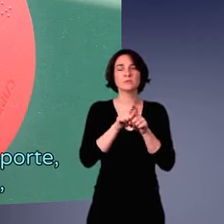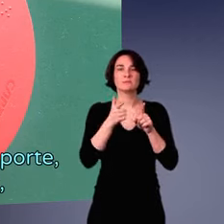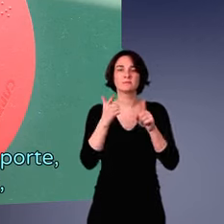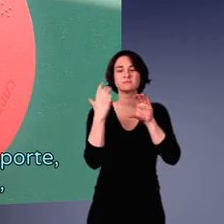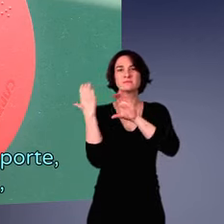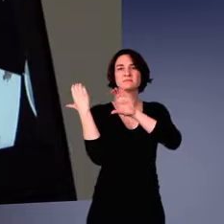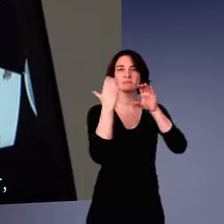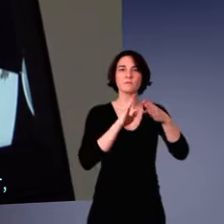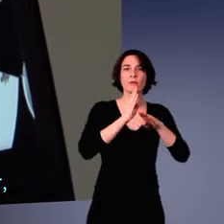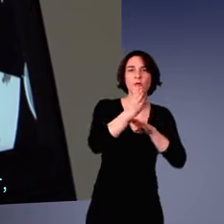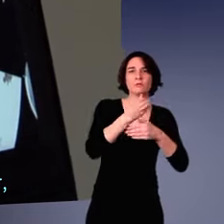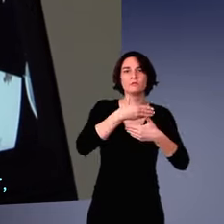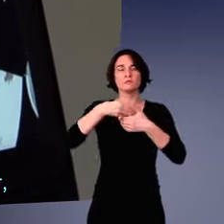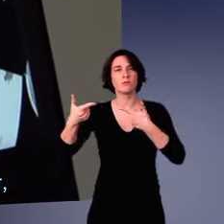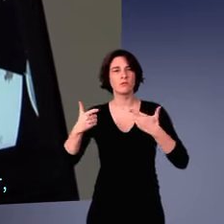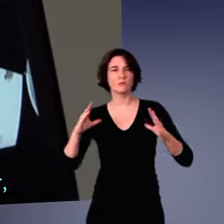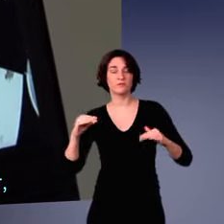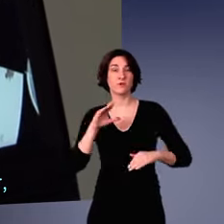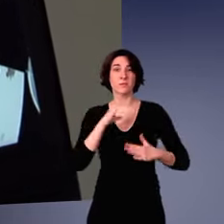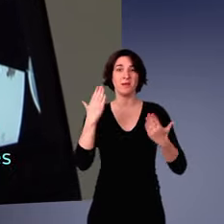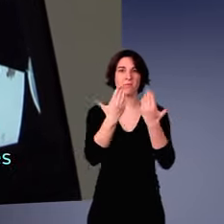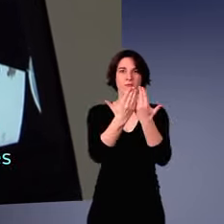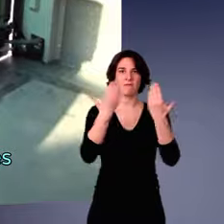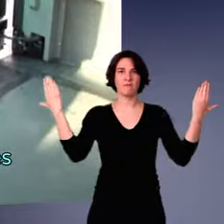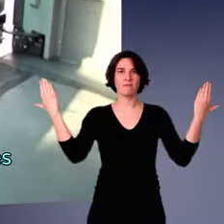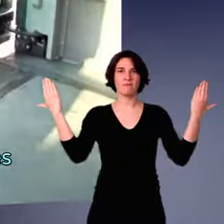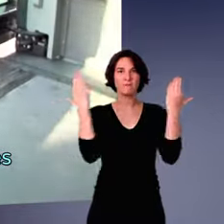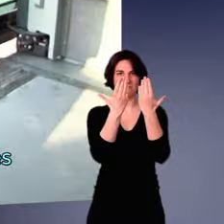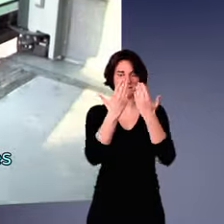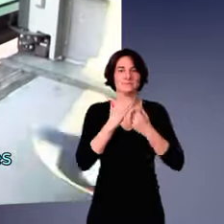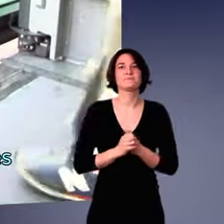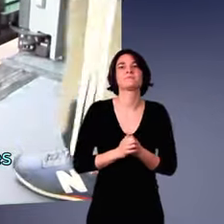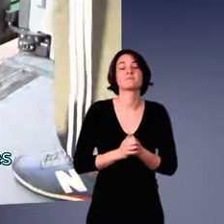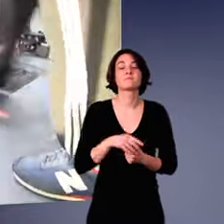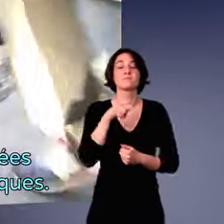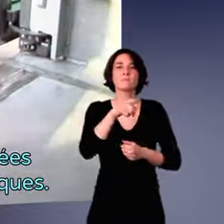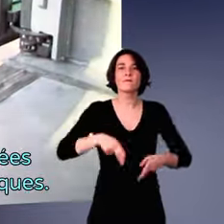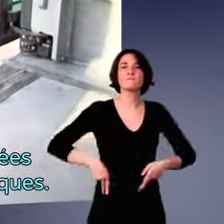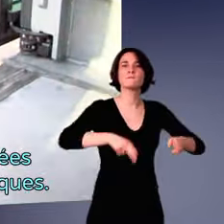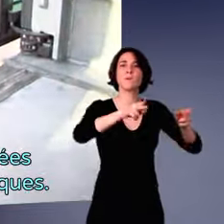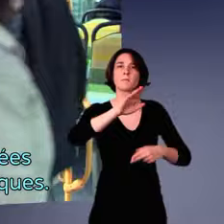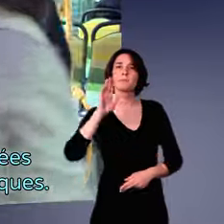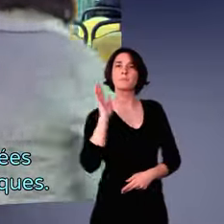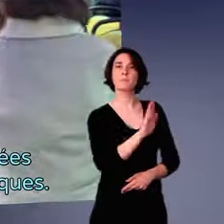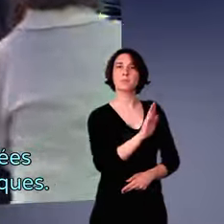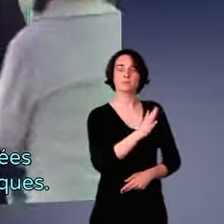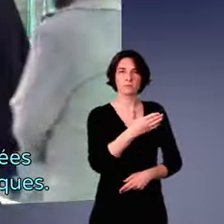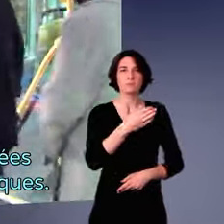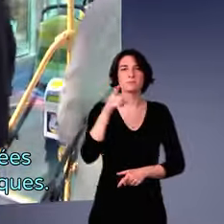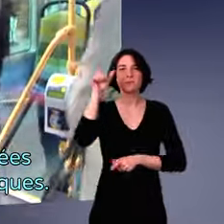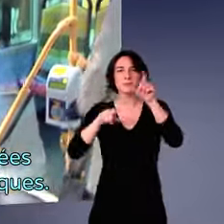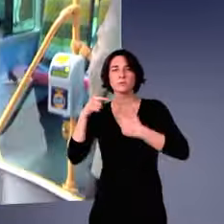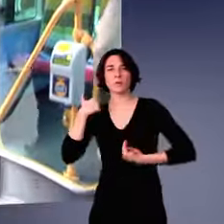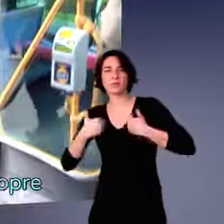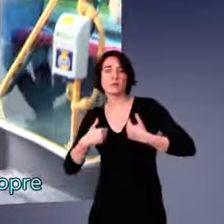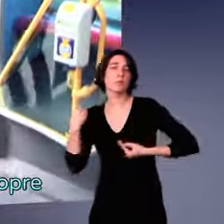intérieur et extérieur contrasté et à hauteur et les mêmes ouvertures de portes latérales qui permettent des montées et des descentes plus